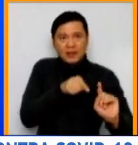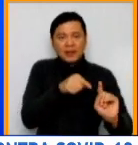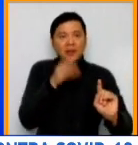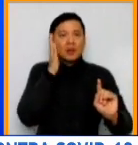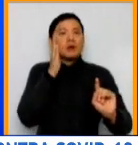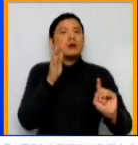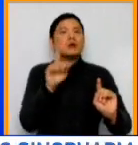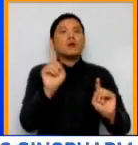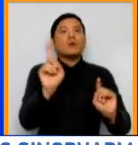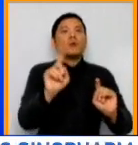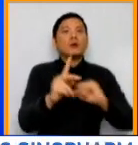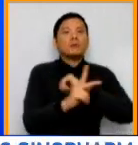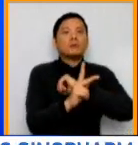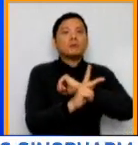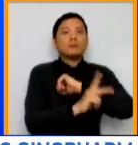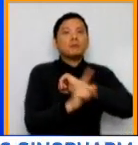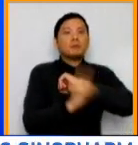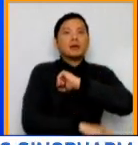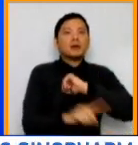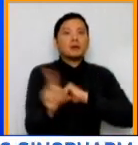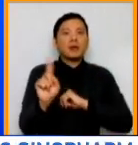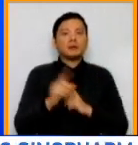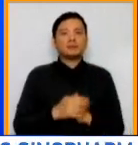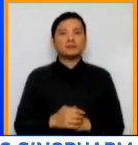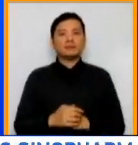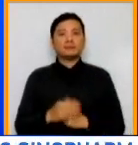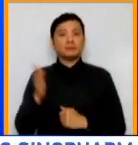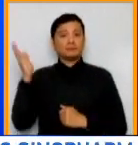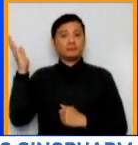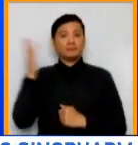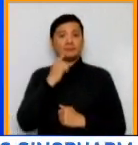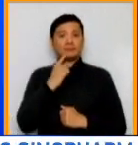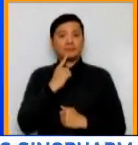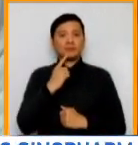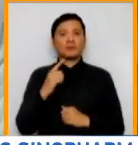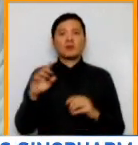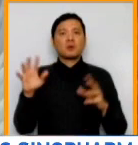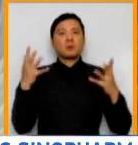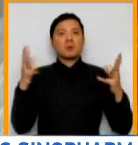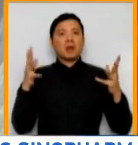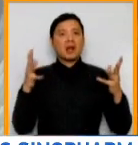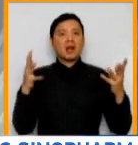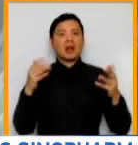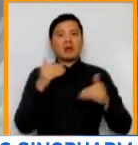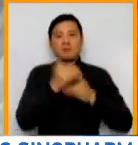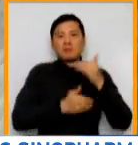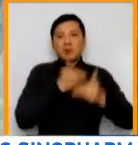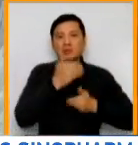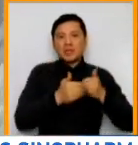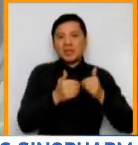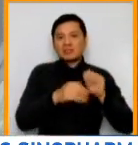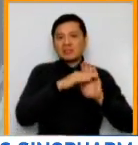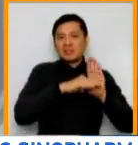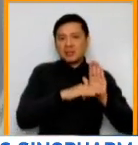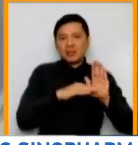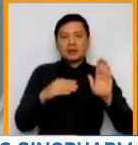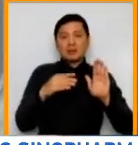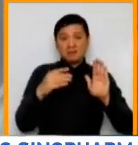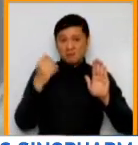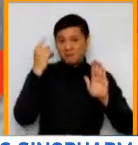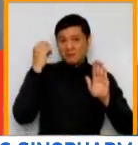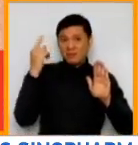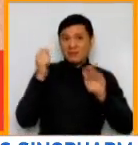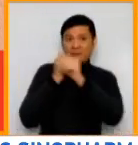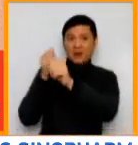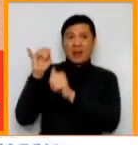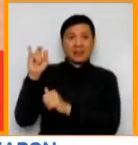yung protocol as laid down by the National IETF. Magsasagawa rin ng sariling investigasyon ang Department of